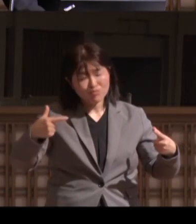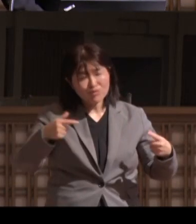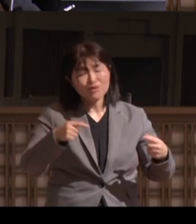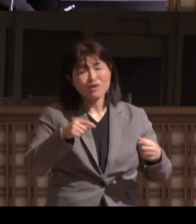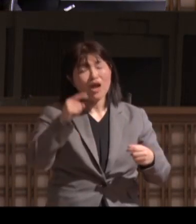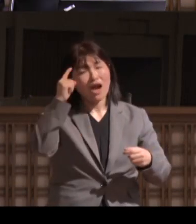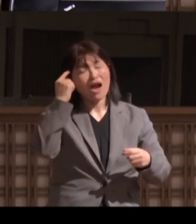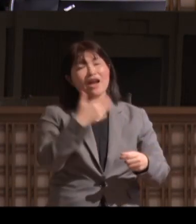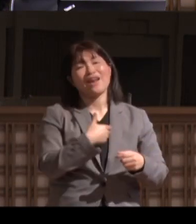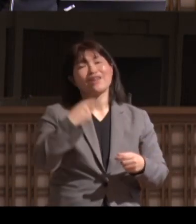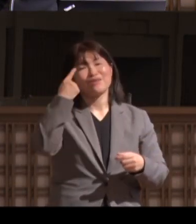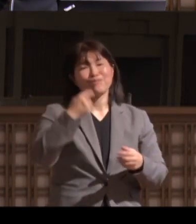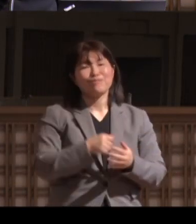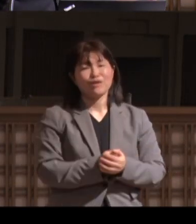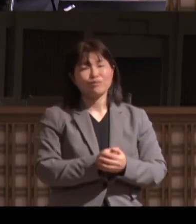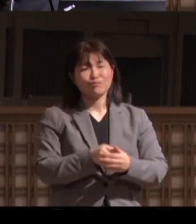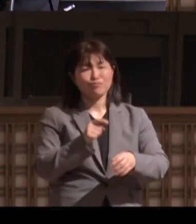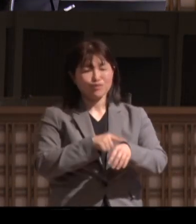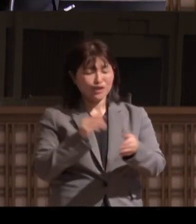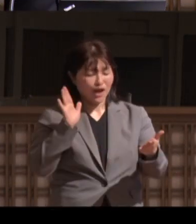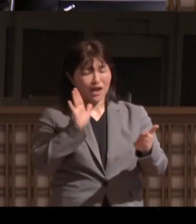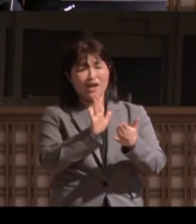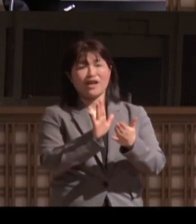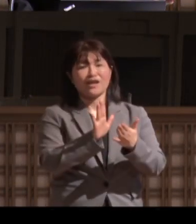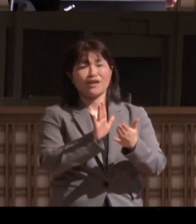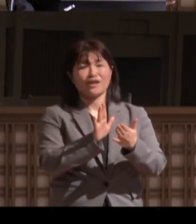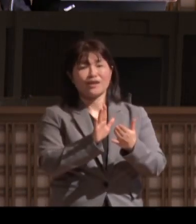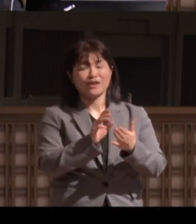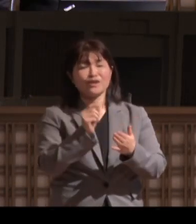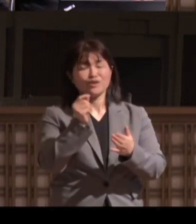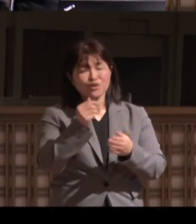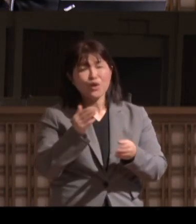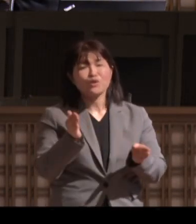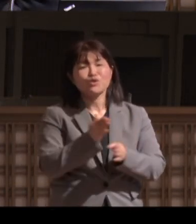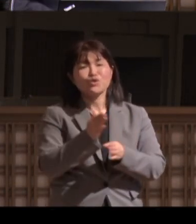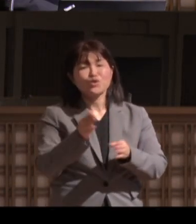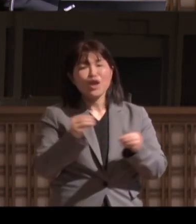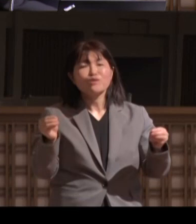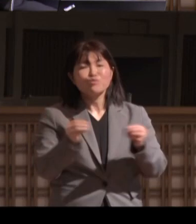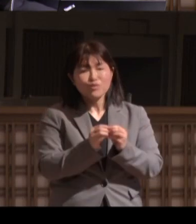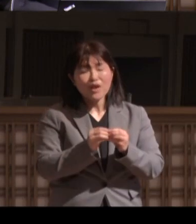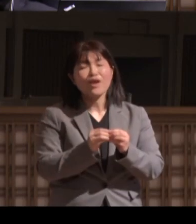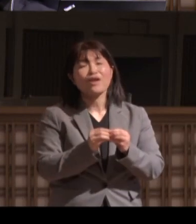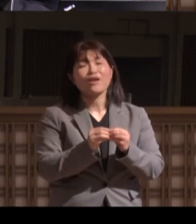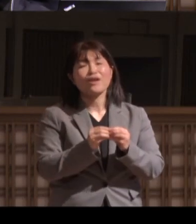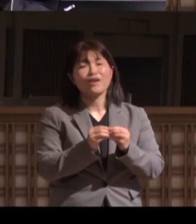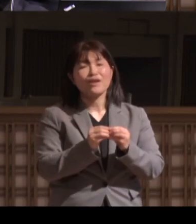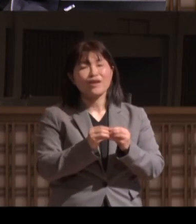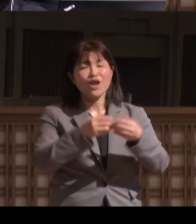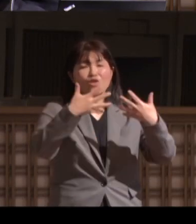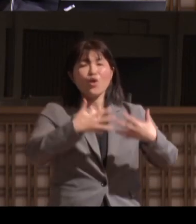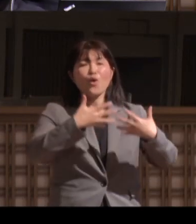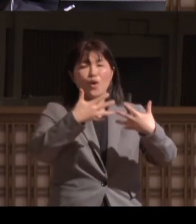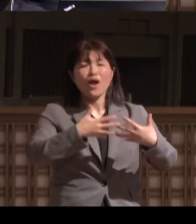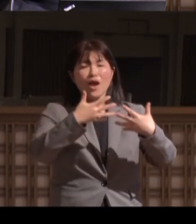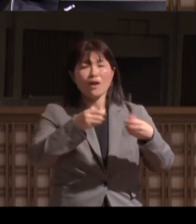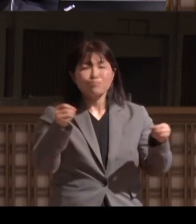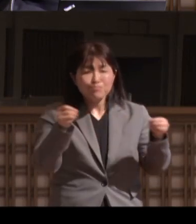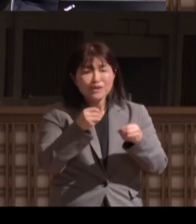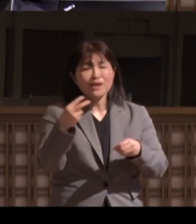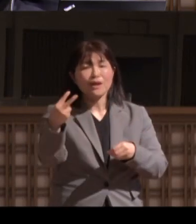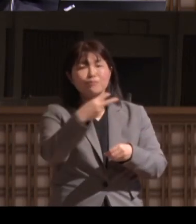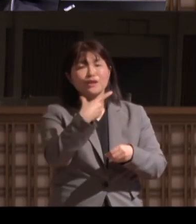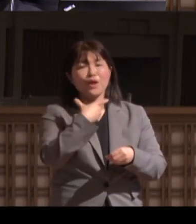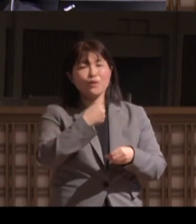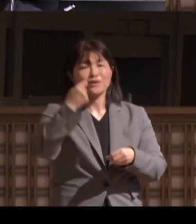ますさあ残り時間少なくなりましたのでちょっと休憩がてらですねえ動画を短い動画を